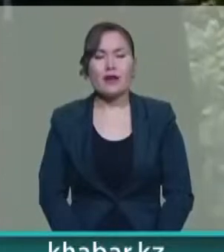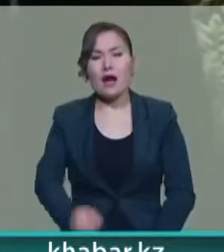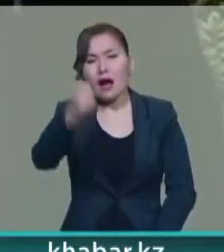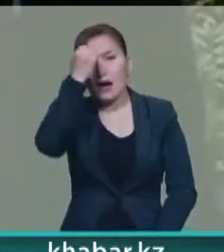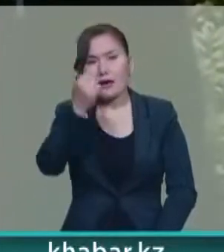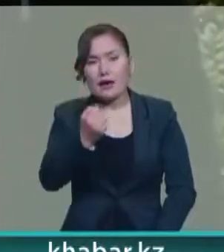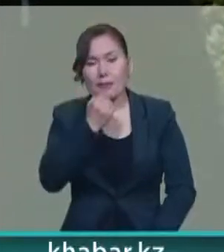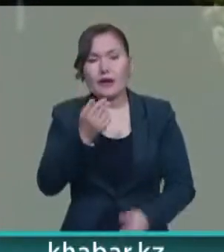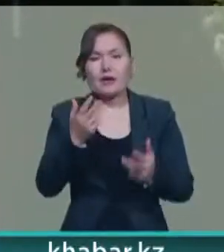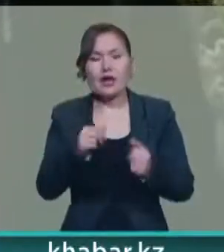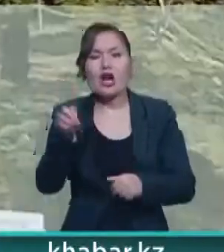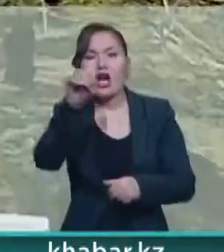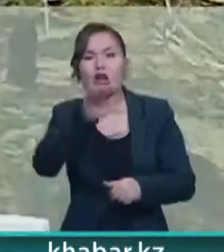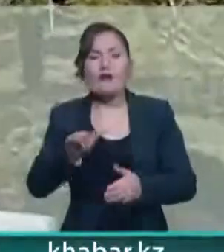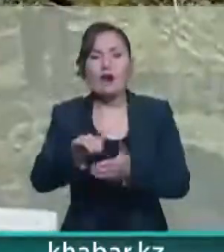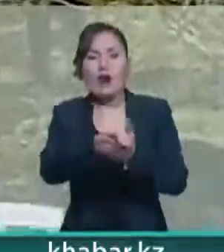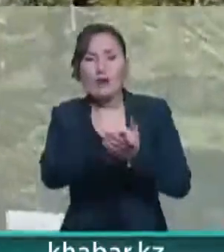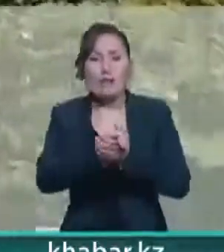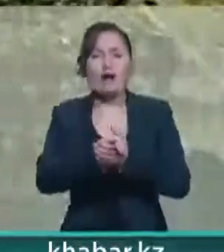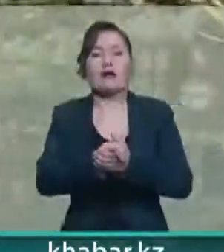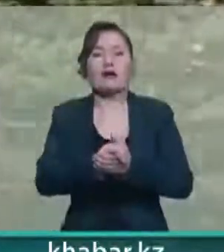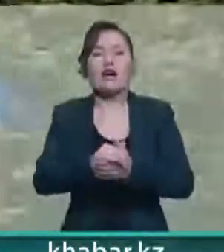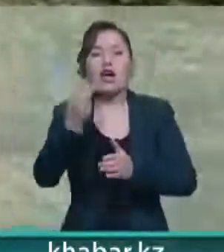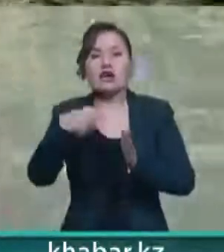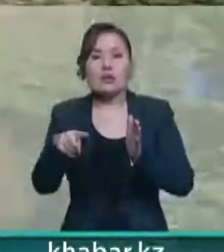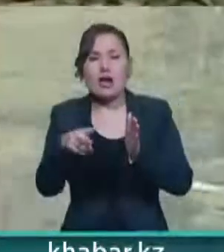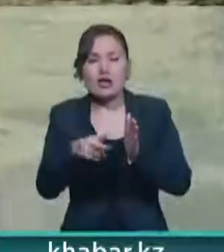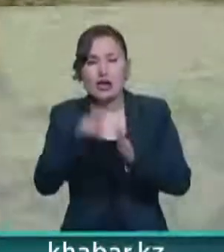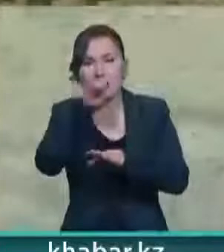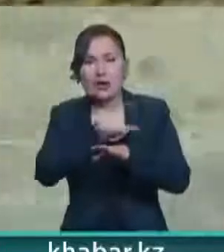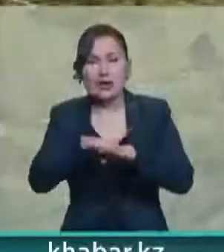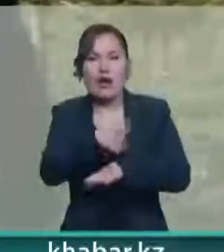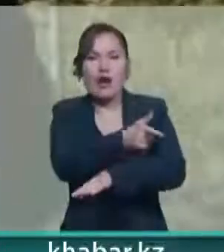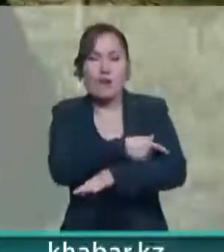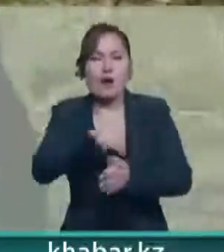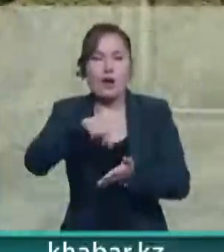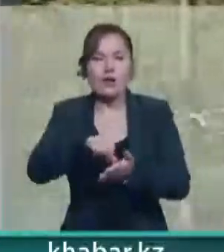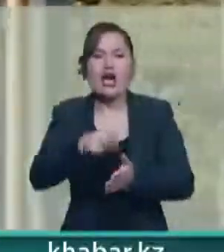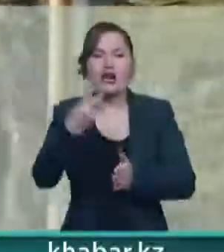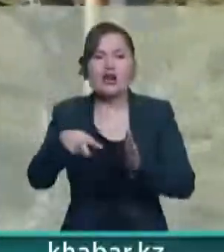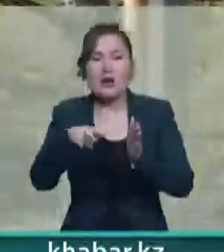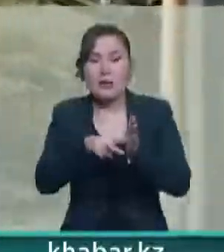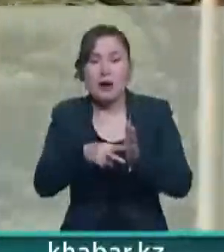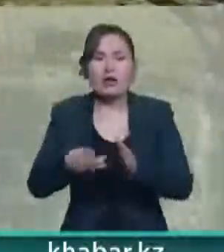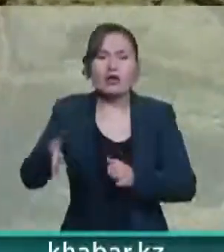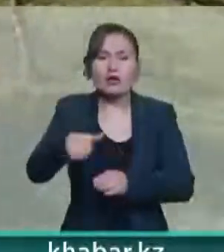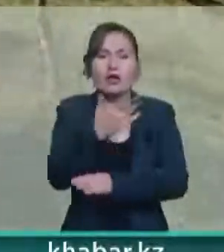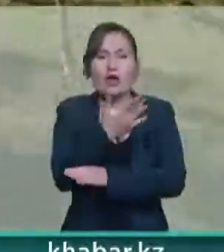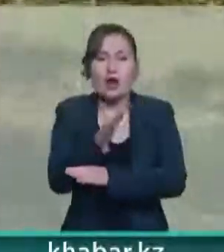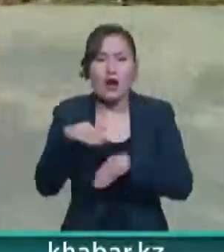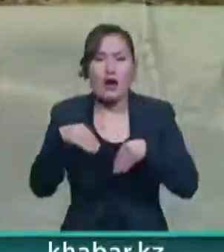Рахмет, студия. Европалық одаққа 27 ел мүше, 27 түп ағаш отырғызылуының